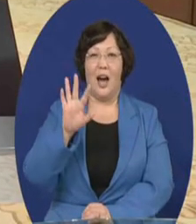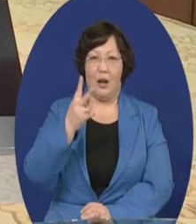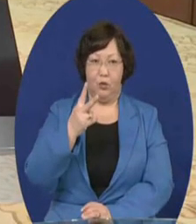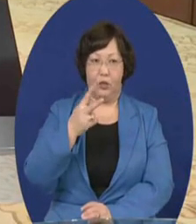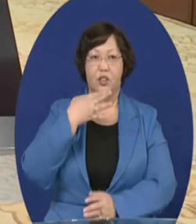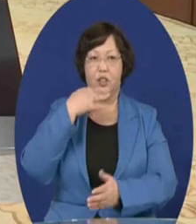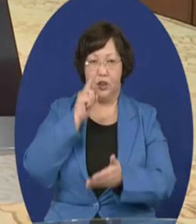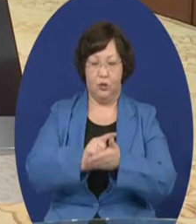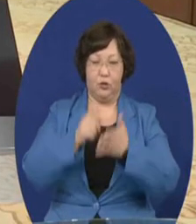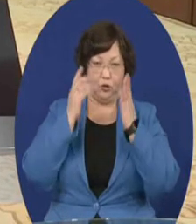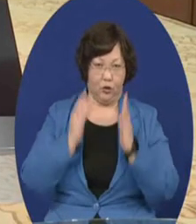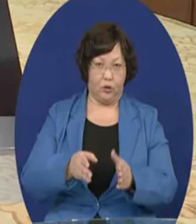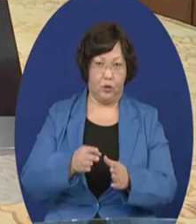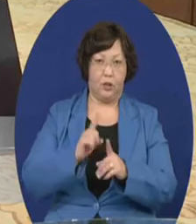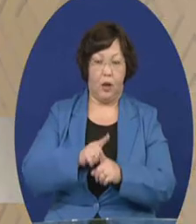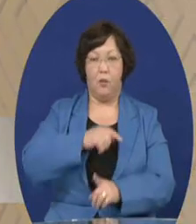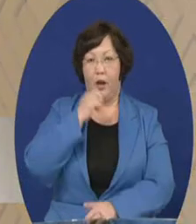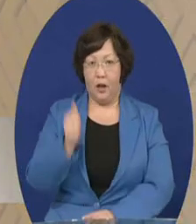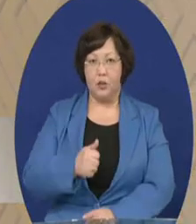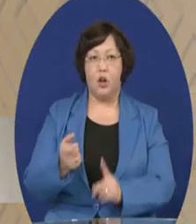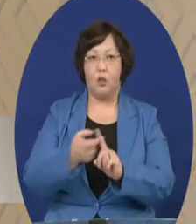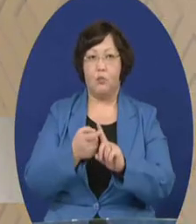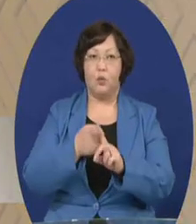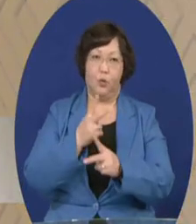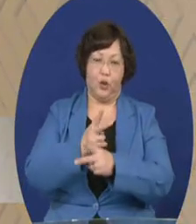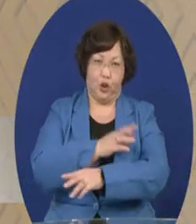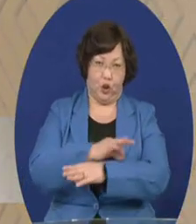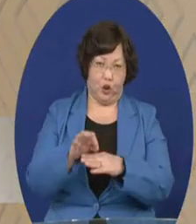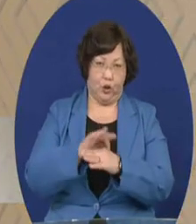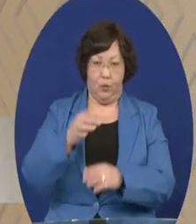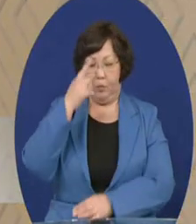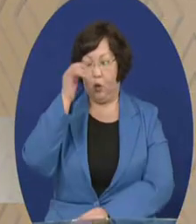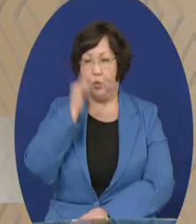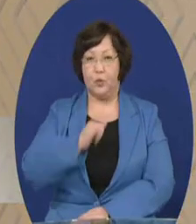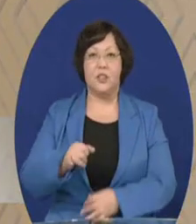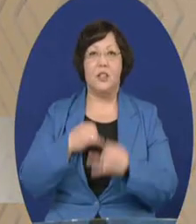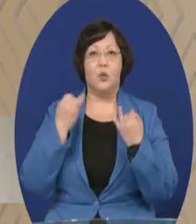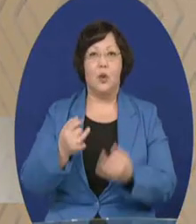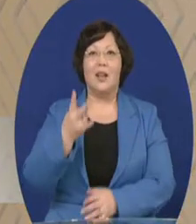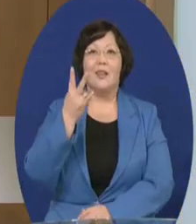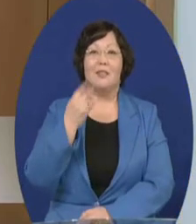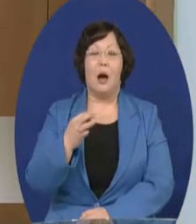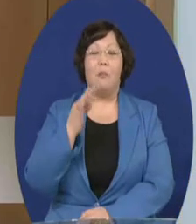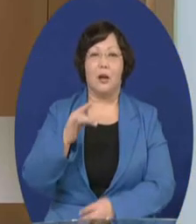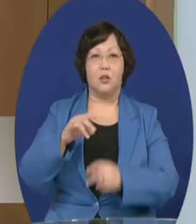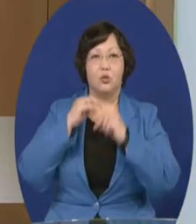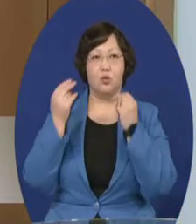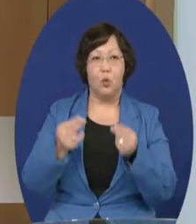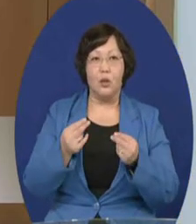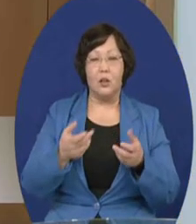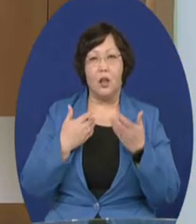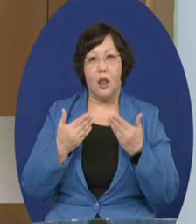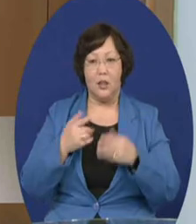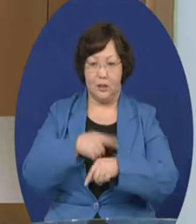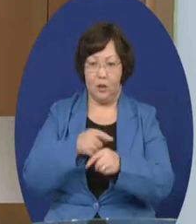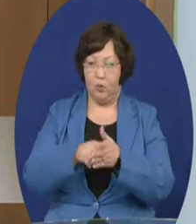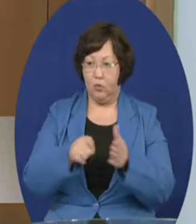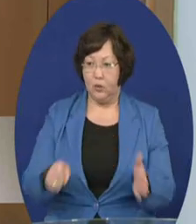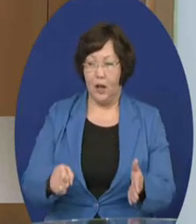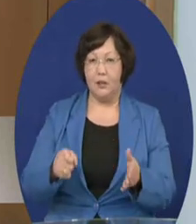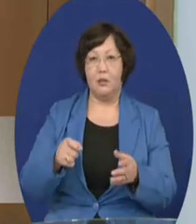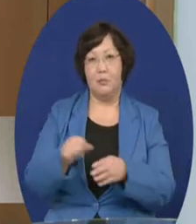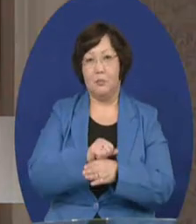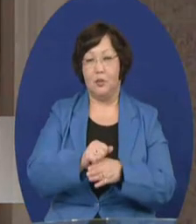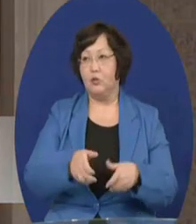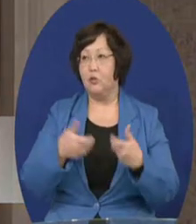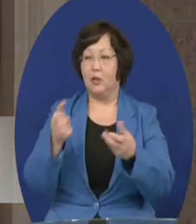12 дугаар тогтоолуудын хэрэгжилтийг хангаж, холбогдох хуулийн төслүүдийг Монгол улсын их хурлын намрын чуулганы хугацаанд багтаан өргөн мэдүүлэх,